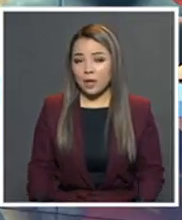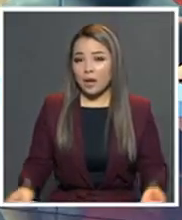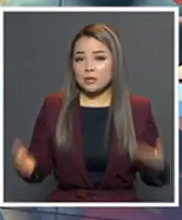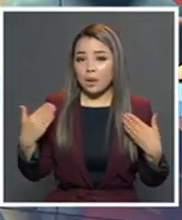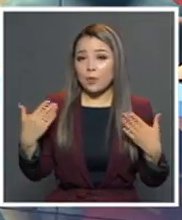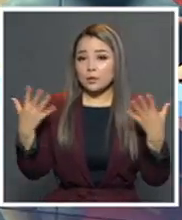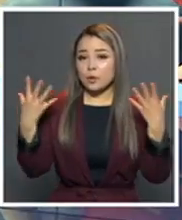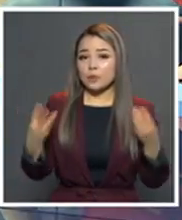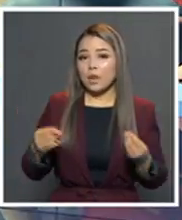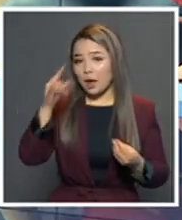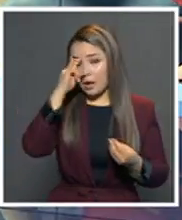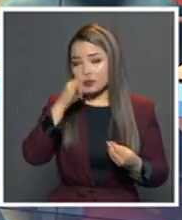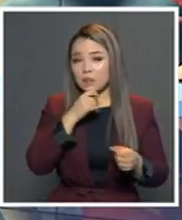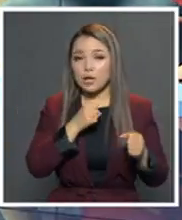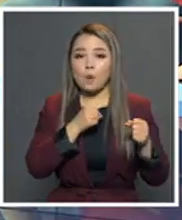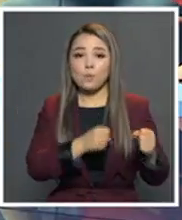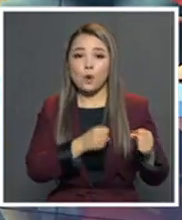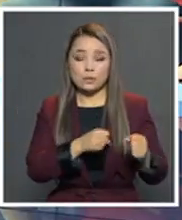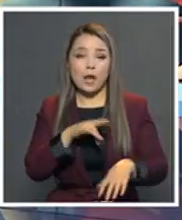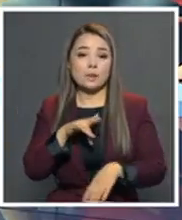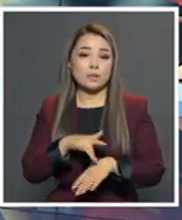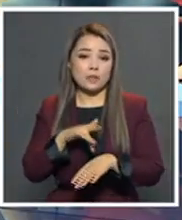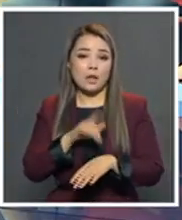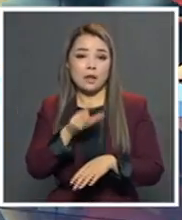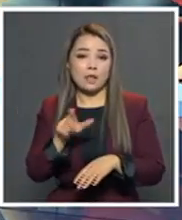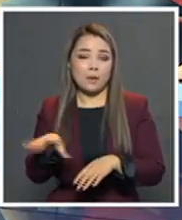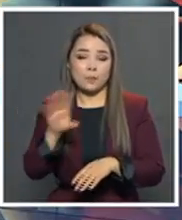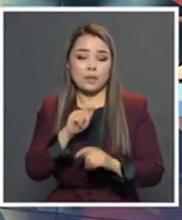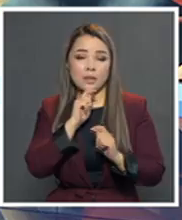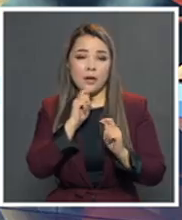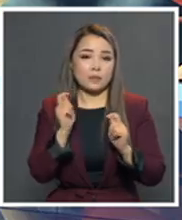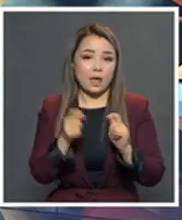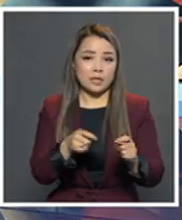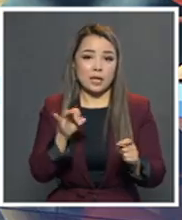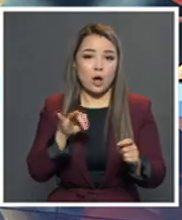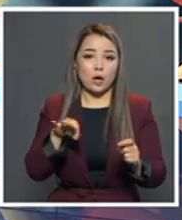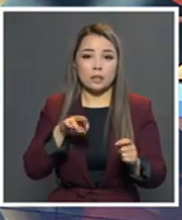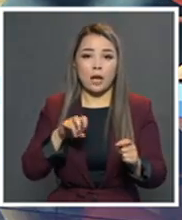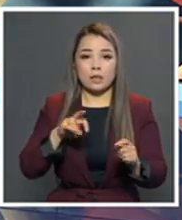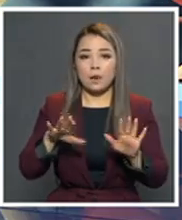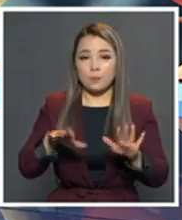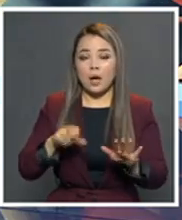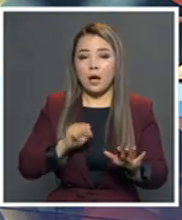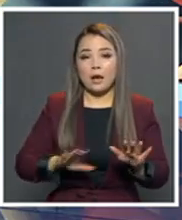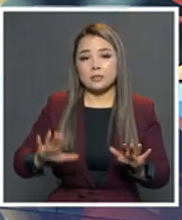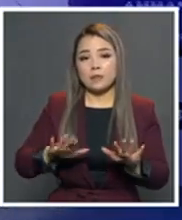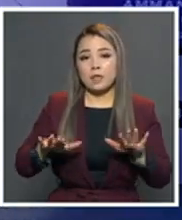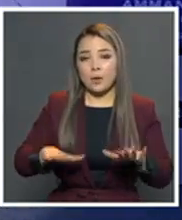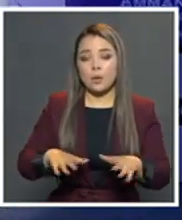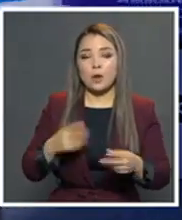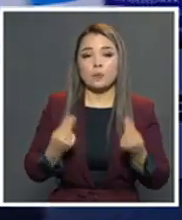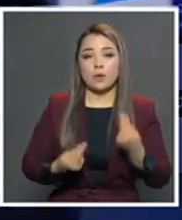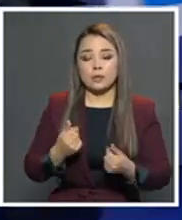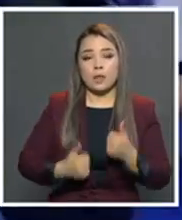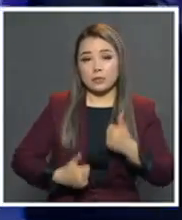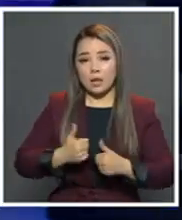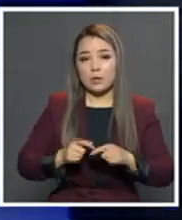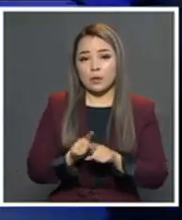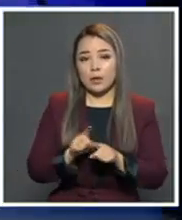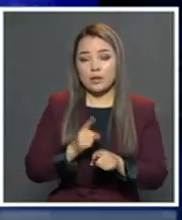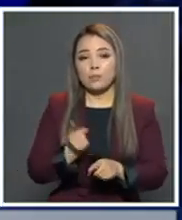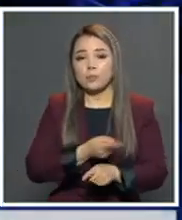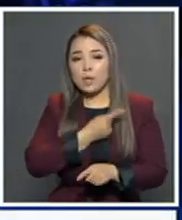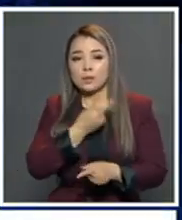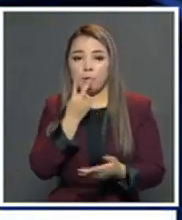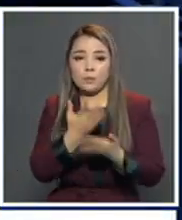Демалыс күндері қазақ боксшылары жанкүйерлеріне тамаша сый жасады. Иордания жерінде өткен Азия аймақтық турнирінде былғары қолғап шеберлері жақсы